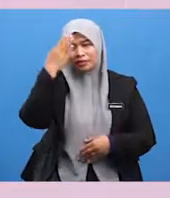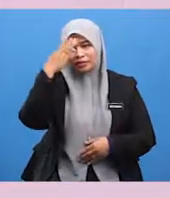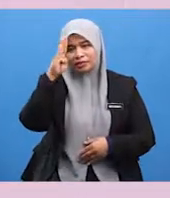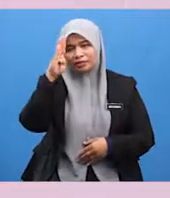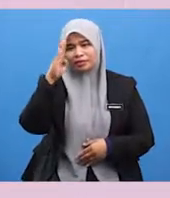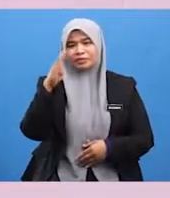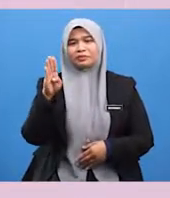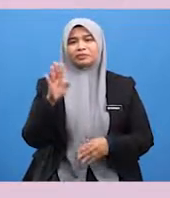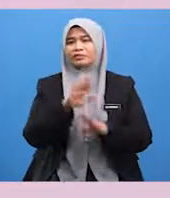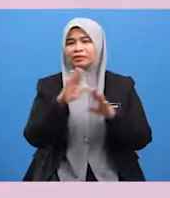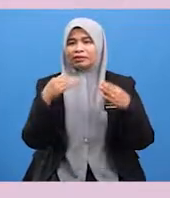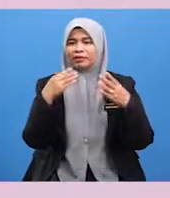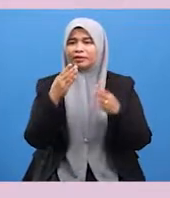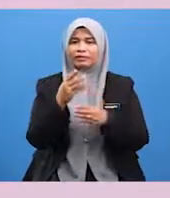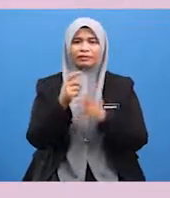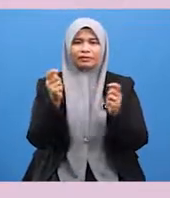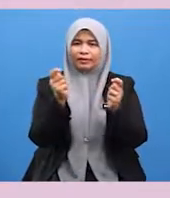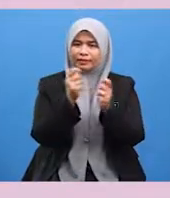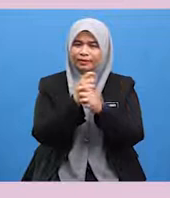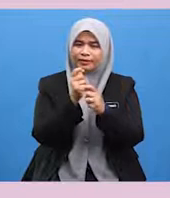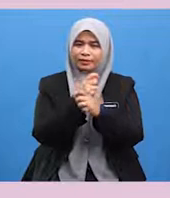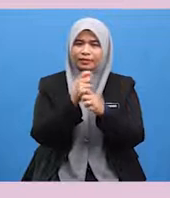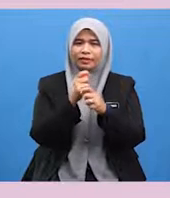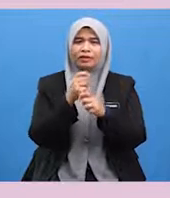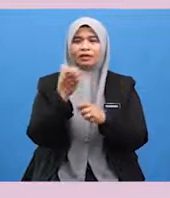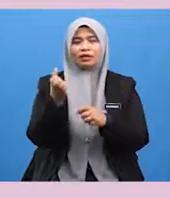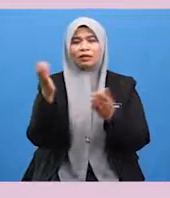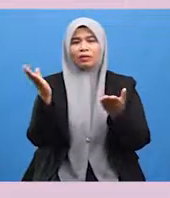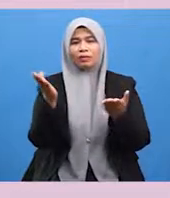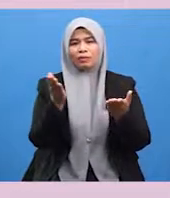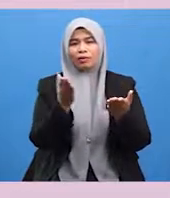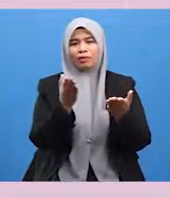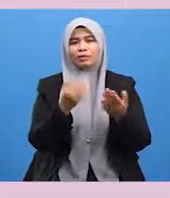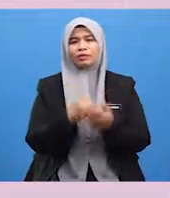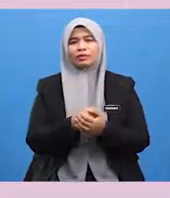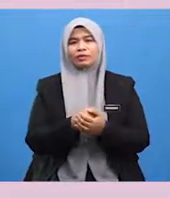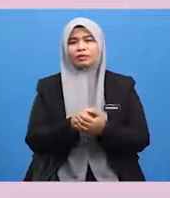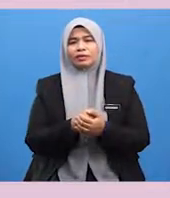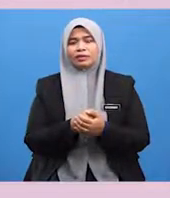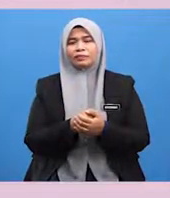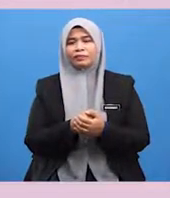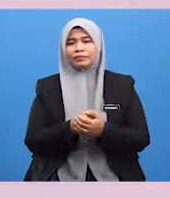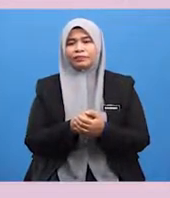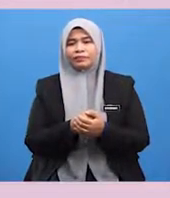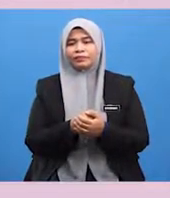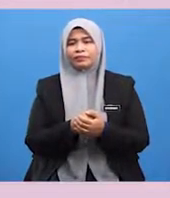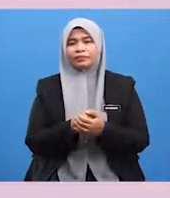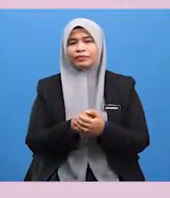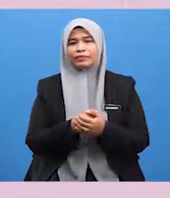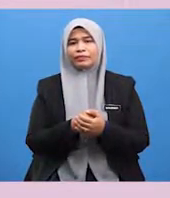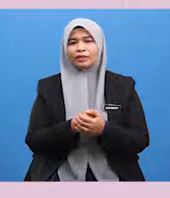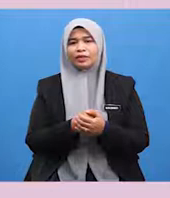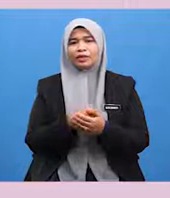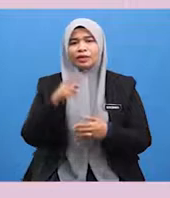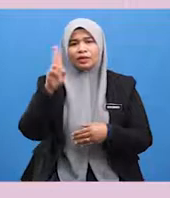kebijaksanaanmu tiada tandingnya. Kau membawa orang Kelang bersama anak istri mereka.